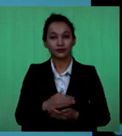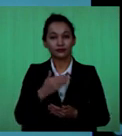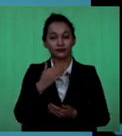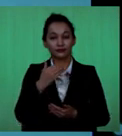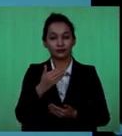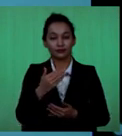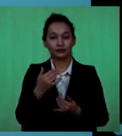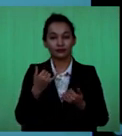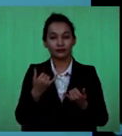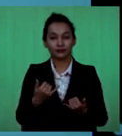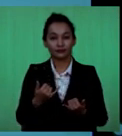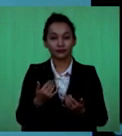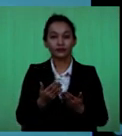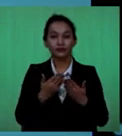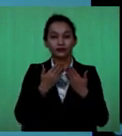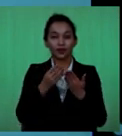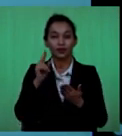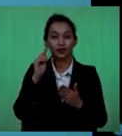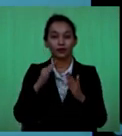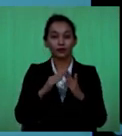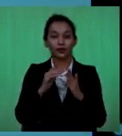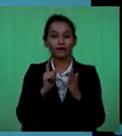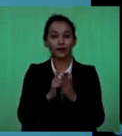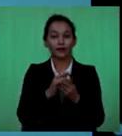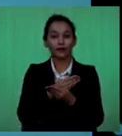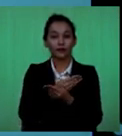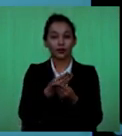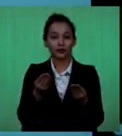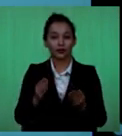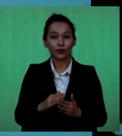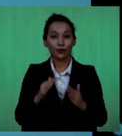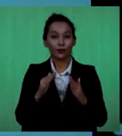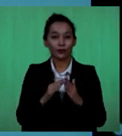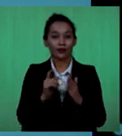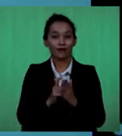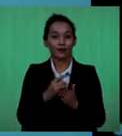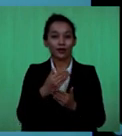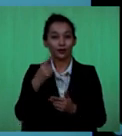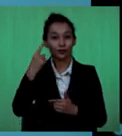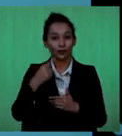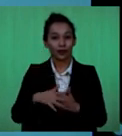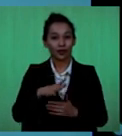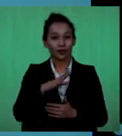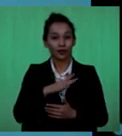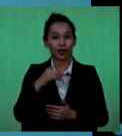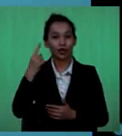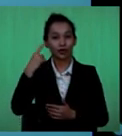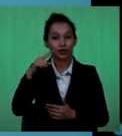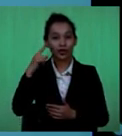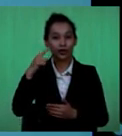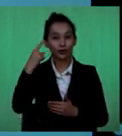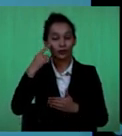Sizlarga bugungi o'qish darsidan uyga topshiriq beraman. Bugungi o'qish darsi sizlarga tushunarli bo'ldimi? Ertakning